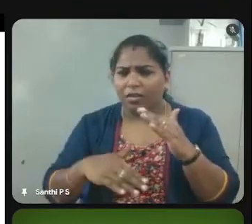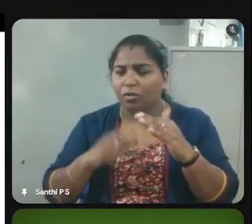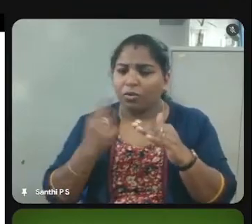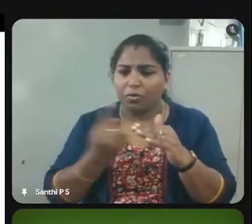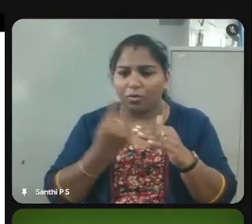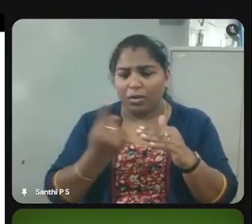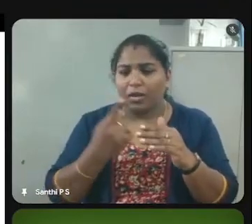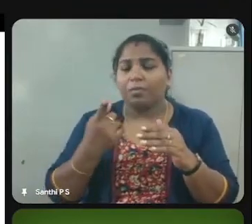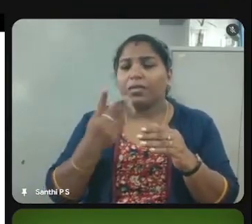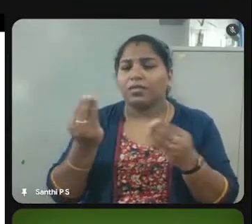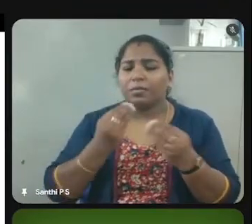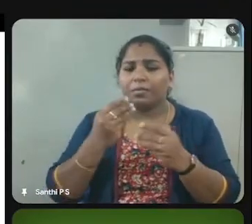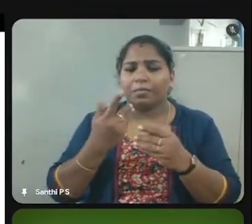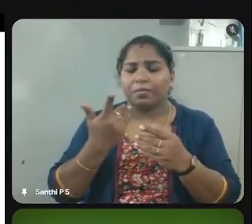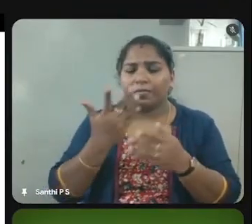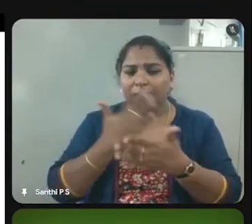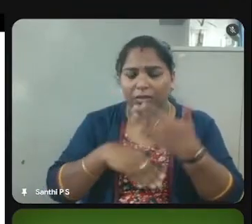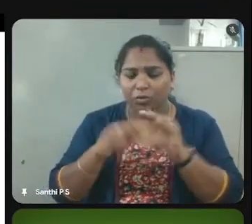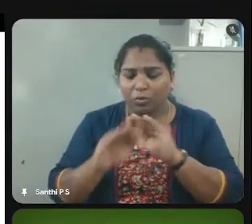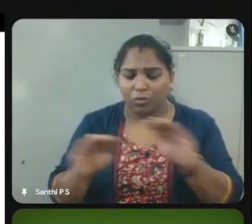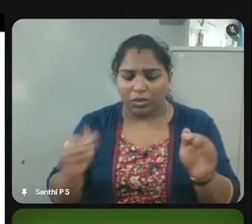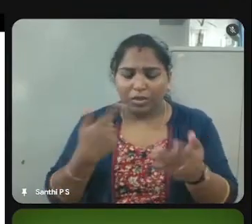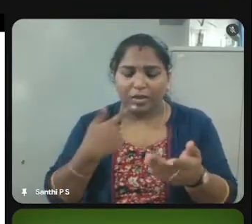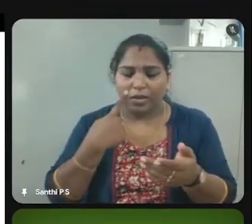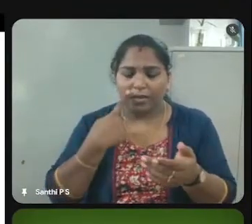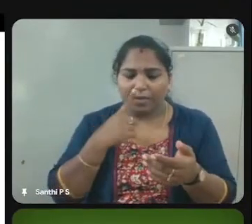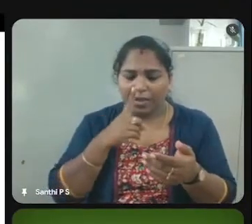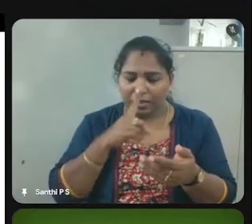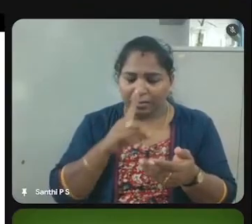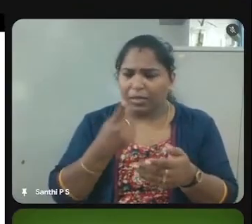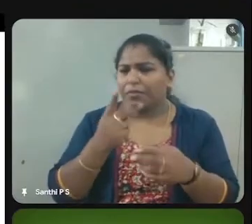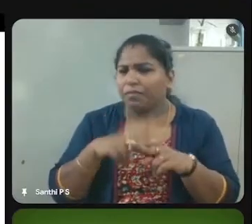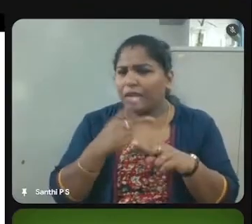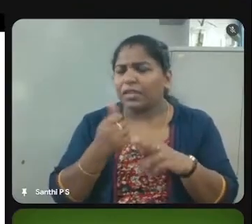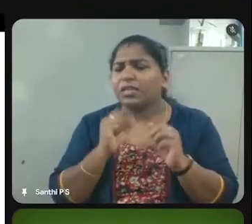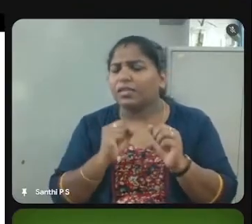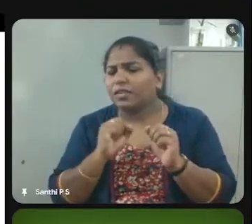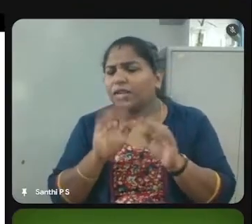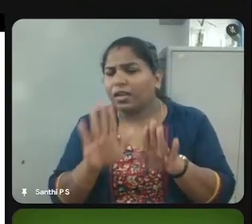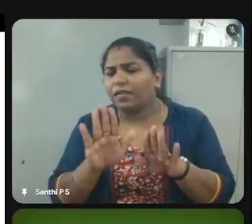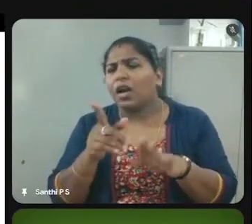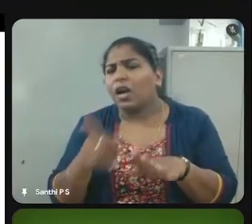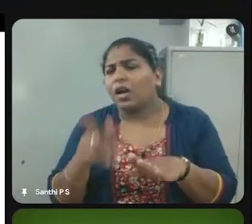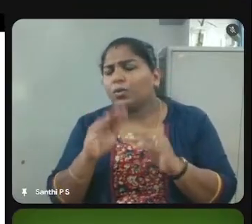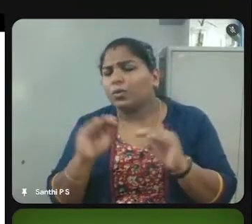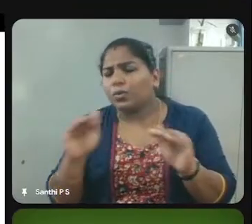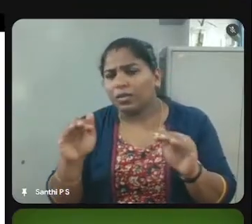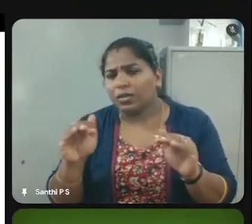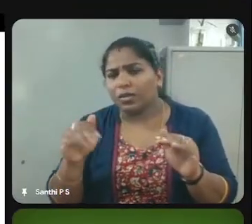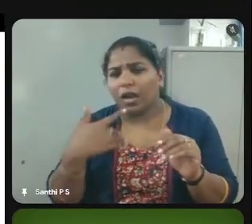അവർക്ക് സാമ്പത്തികമായിട്ട് വളരെ ബുദ്ധിമുട്ടായി, പെൻഷൻ പോലും നിർത്തിയ അവസ്ഥയുണ്ട്. അതുകൊണ്ട്